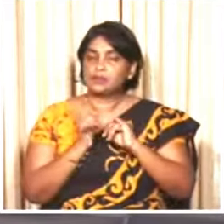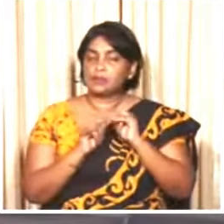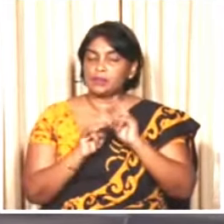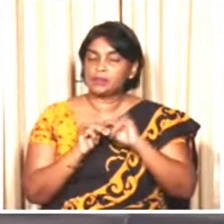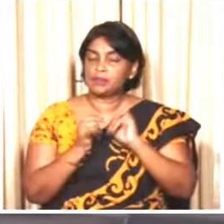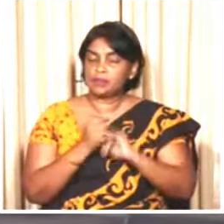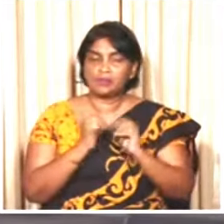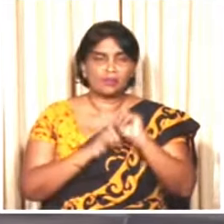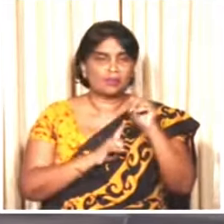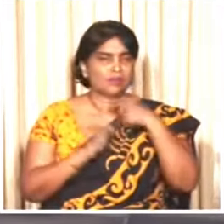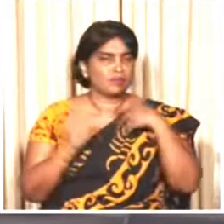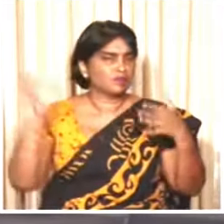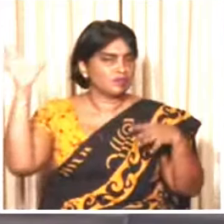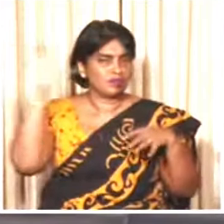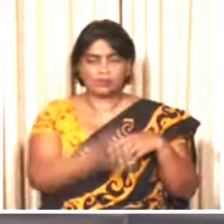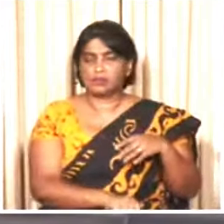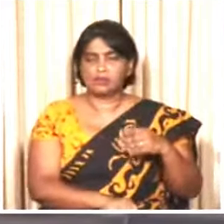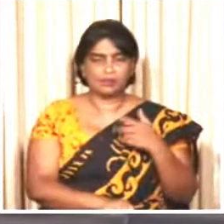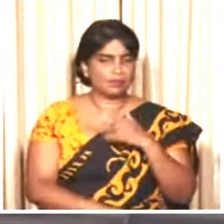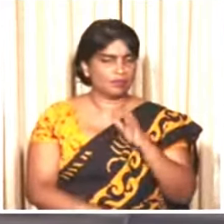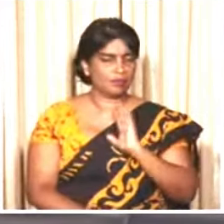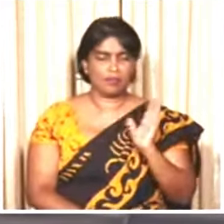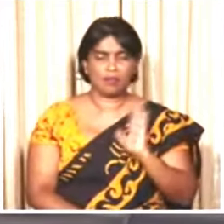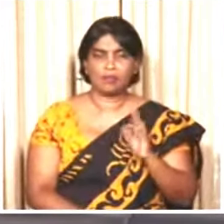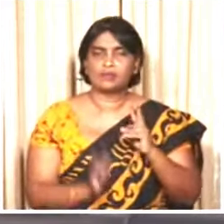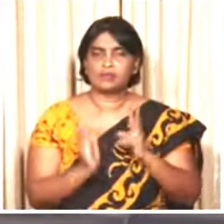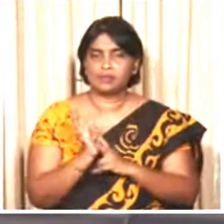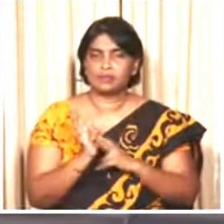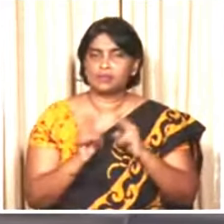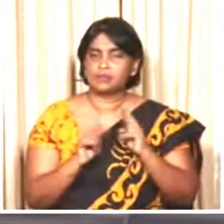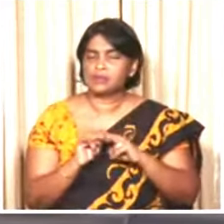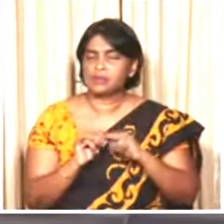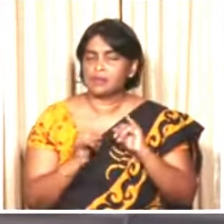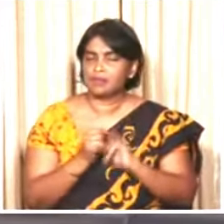එක පාර්ලිමේන්තුවට ගෙනාවෙත් නෑ. VFS